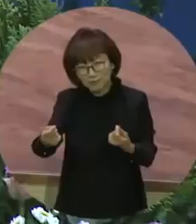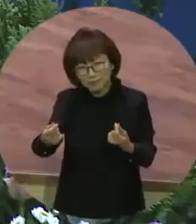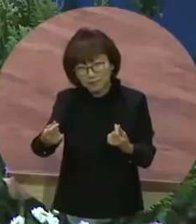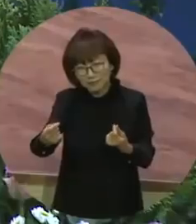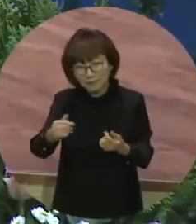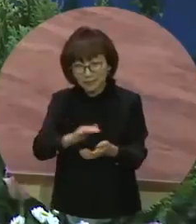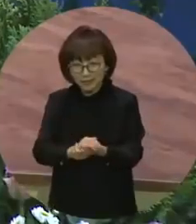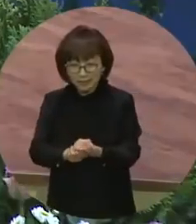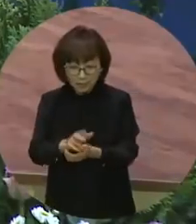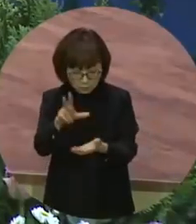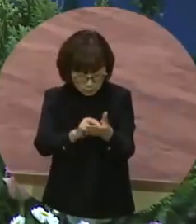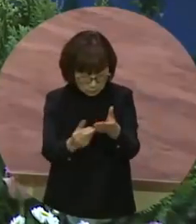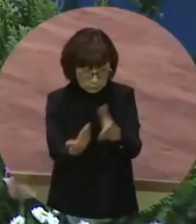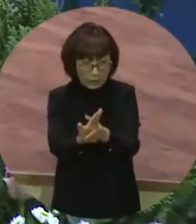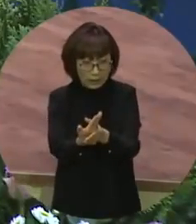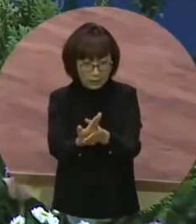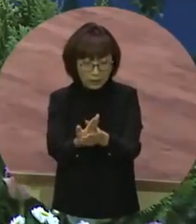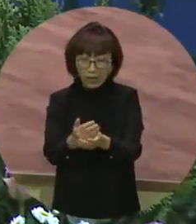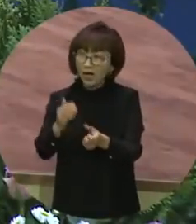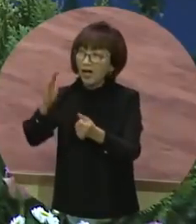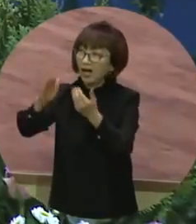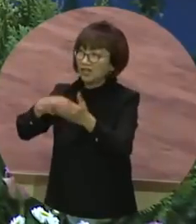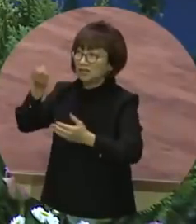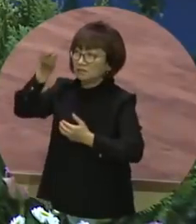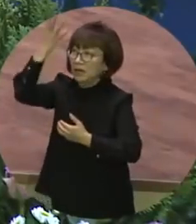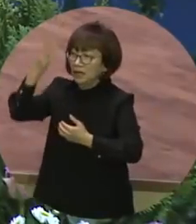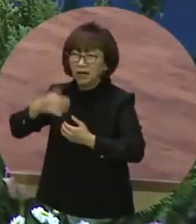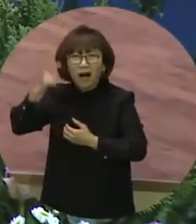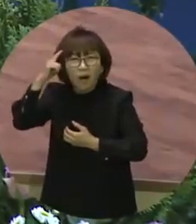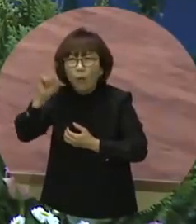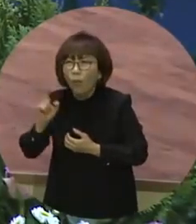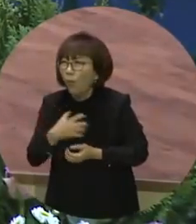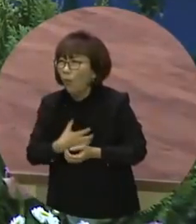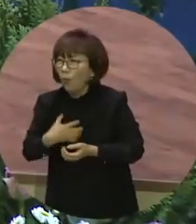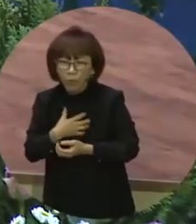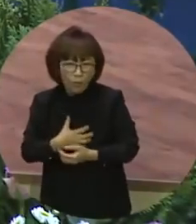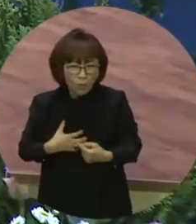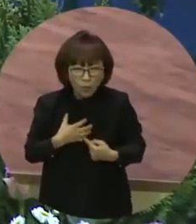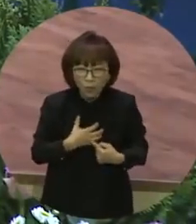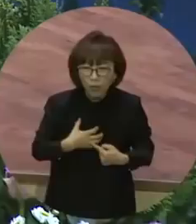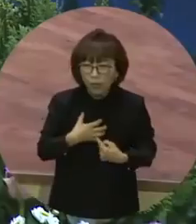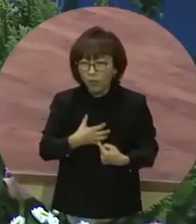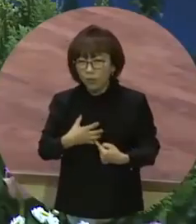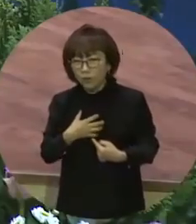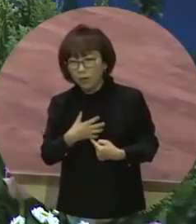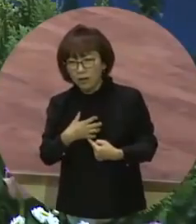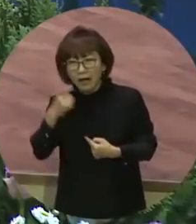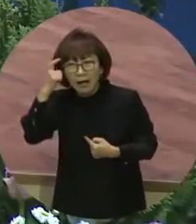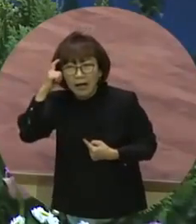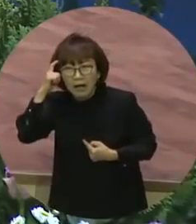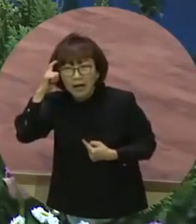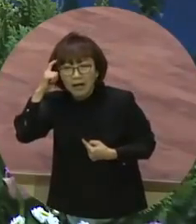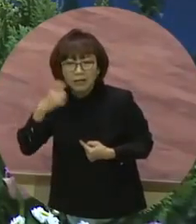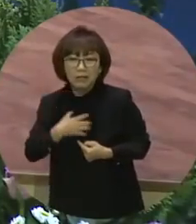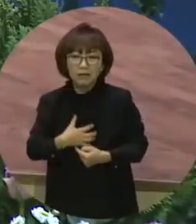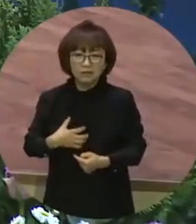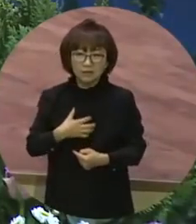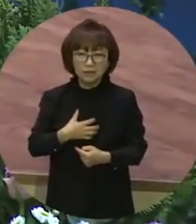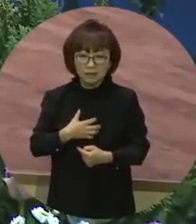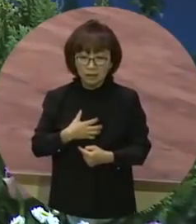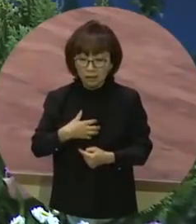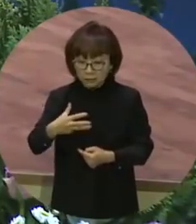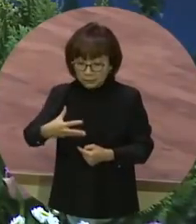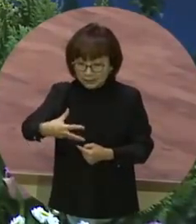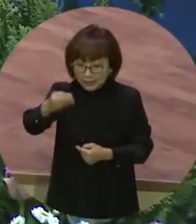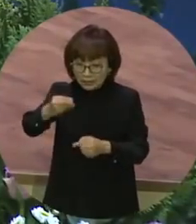하나님 없어. 자기 잔머리야. 자기 경험이야. 이 창세 3장입니다. 그 창세 3장으로